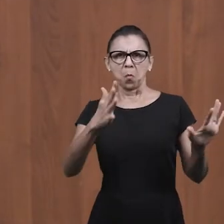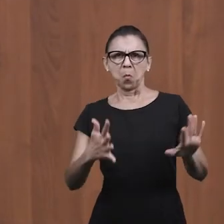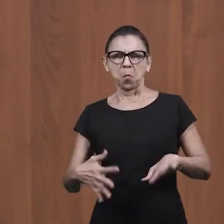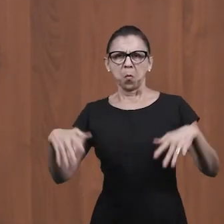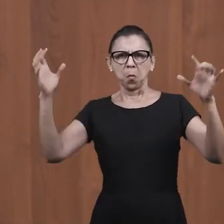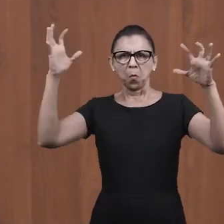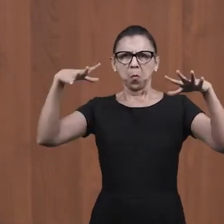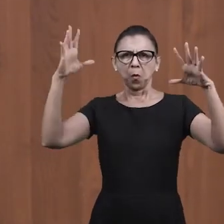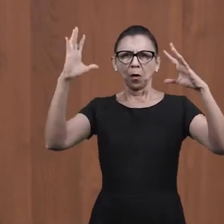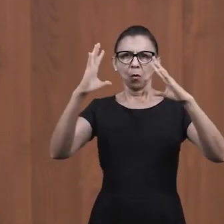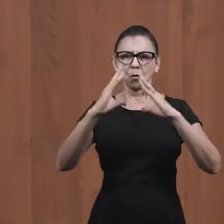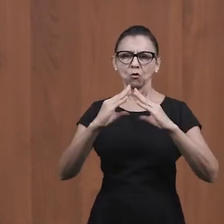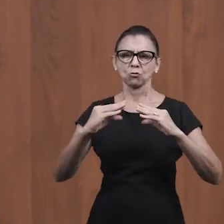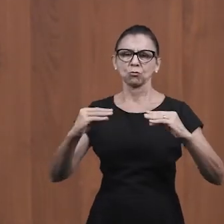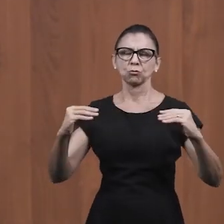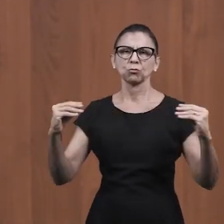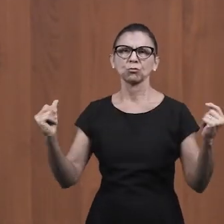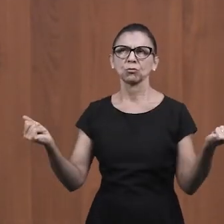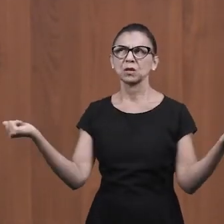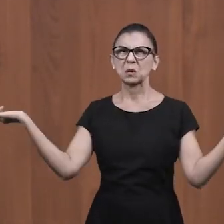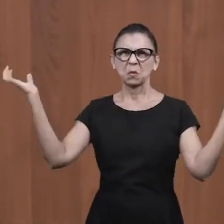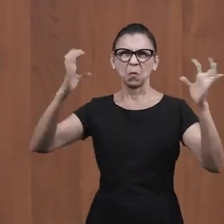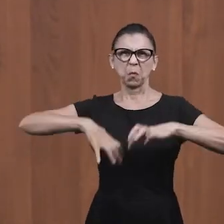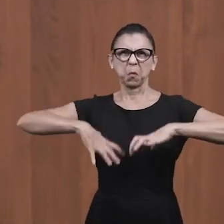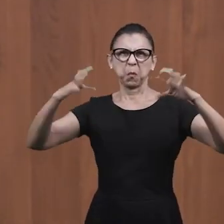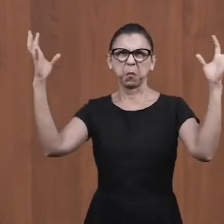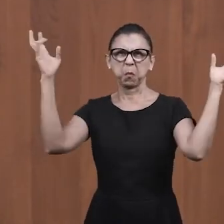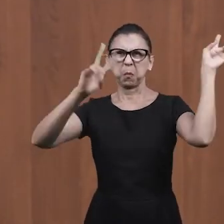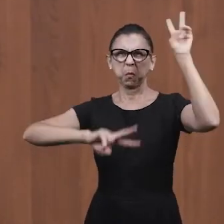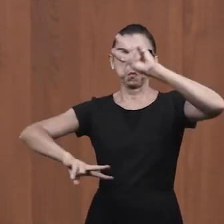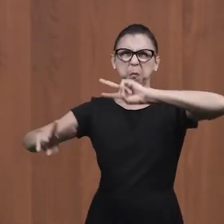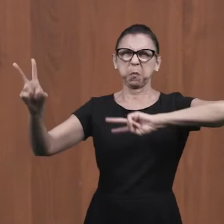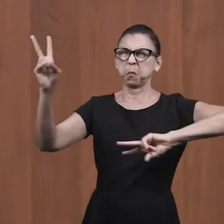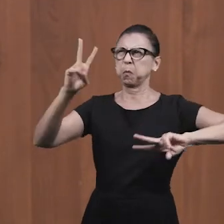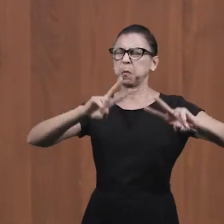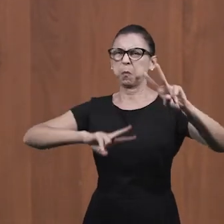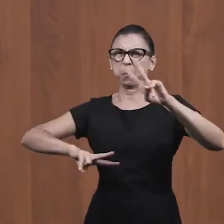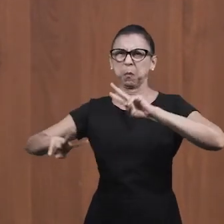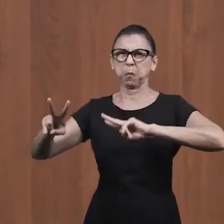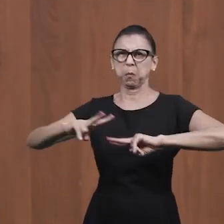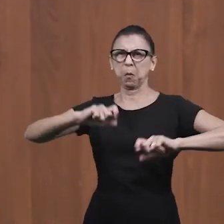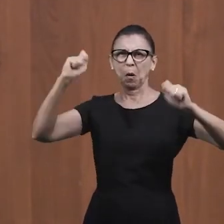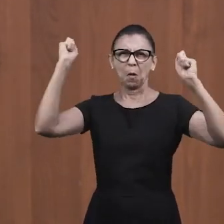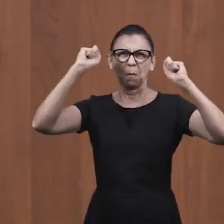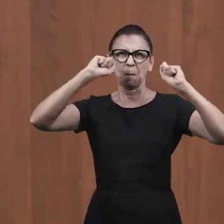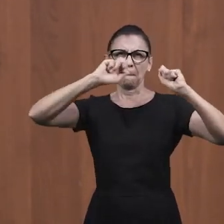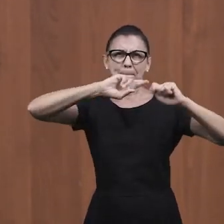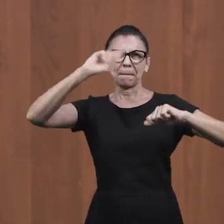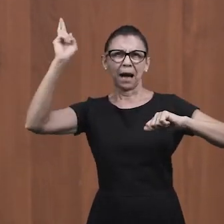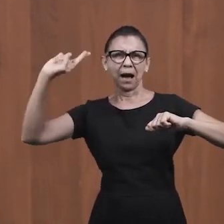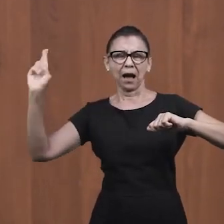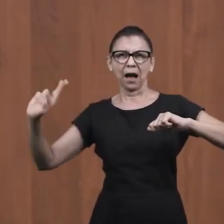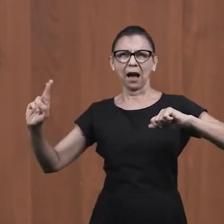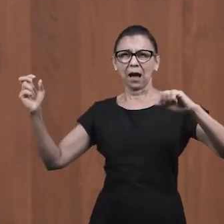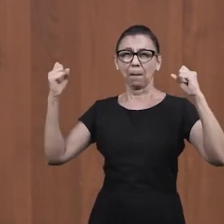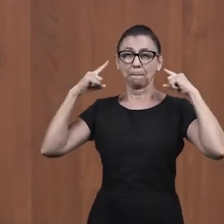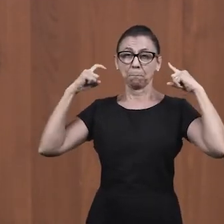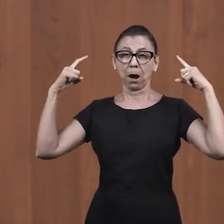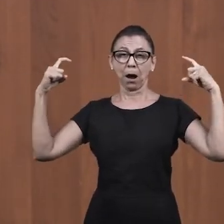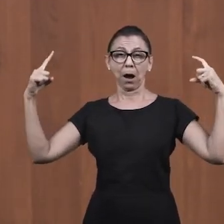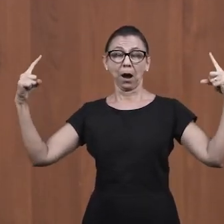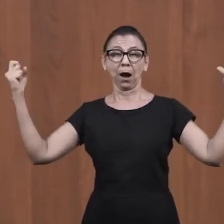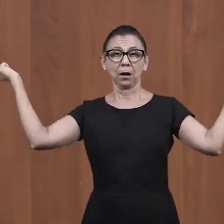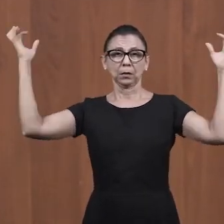calme la tempête ». Pour ceux qui ne savent pas, la tempête, c'est quand nous avons des gros vents, des coups